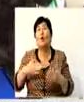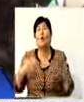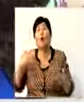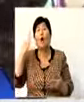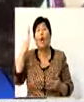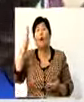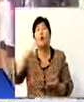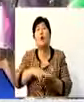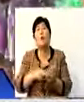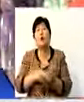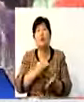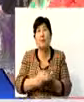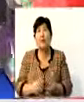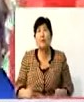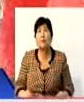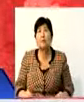қойған межеміз бар.